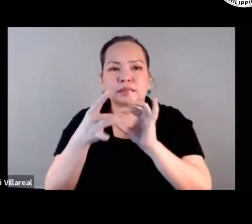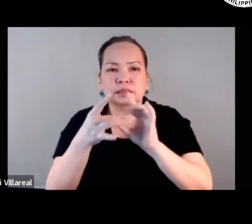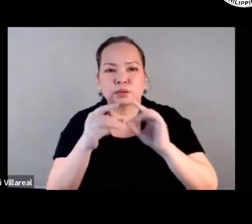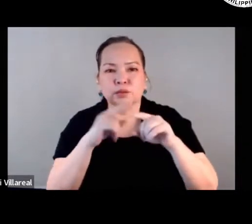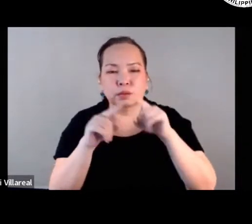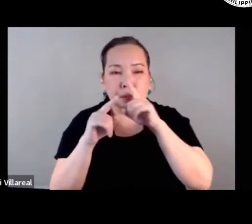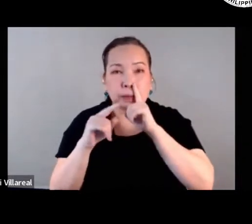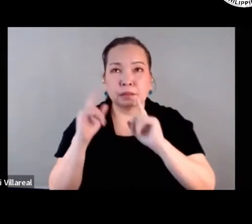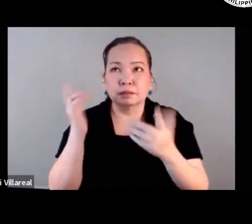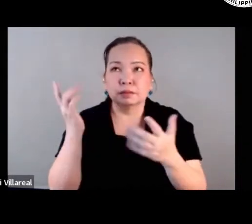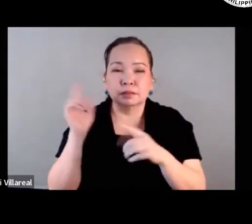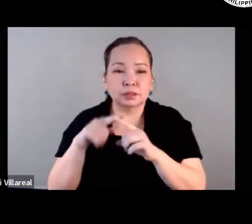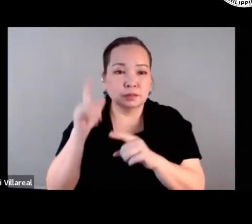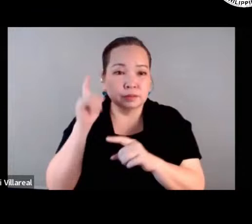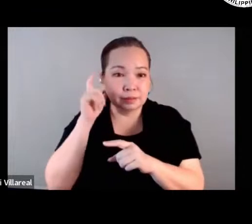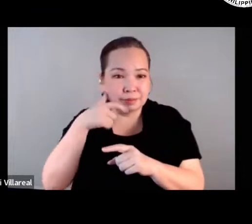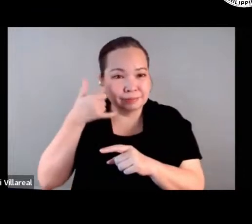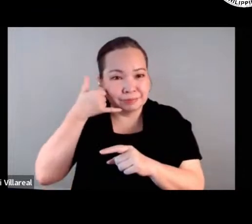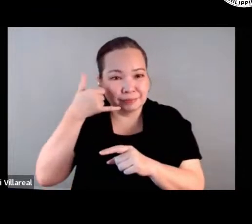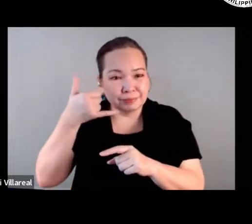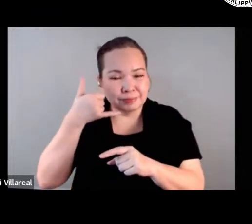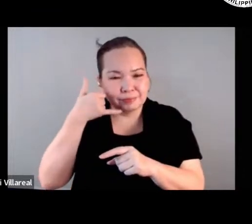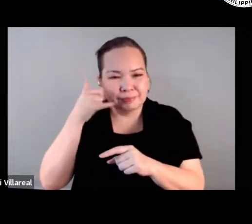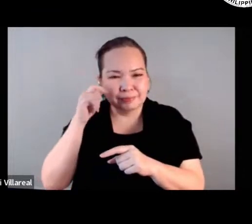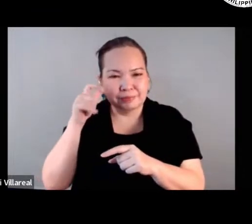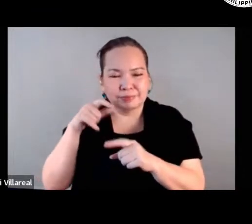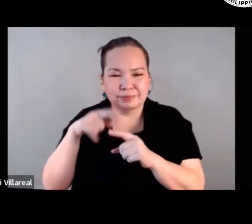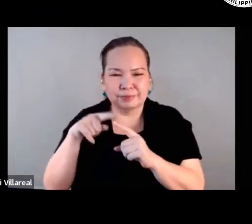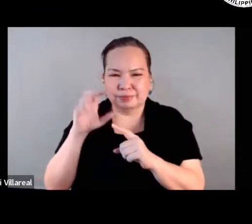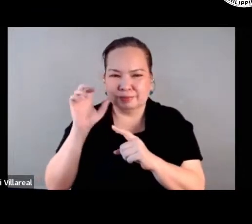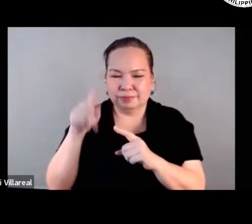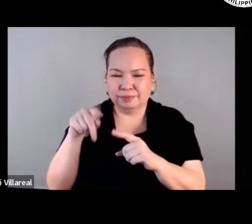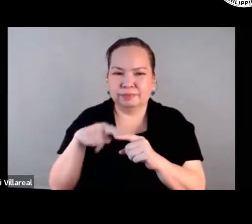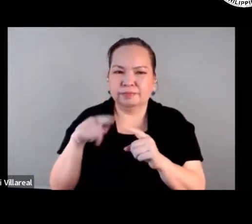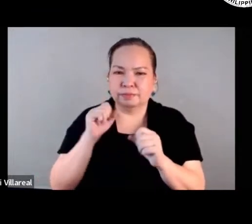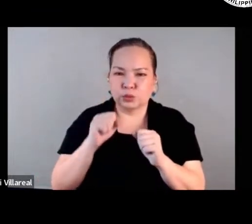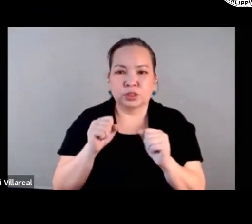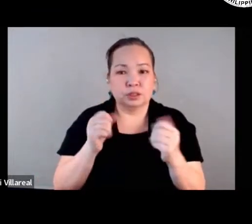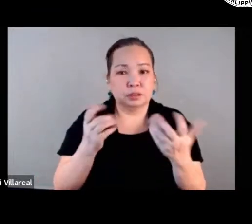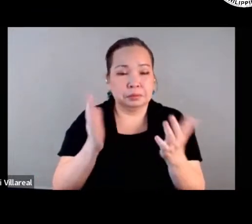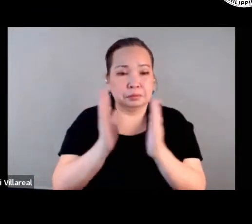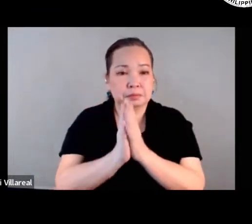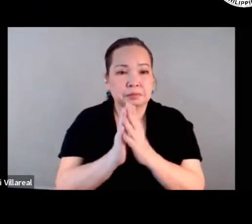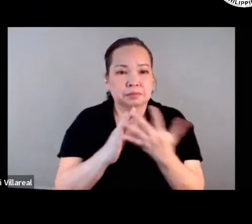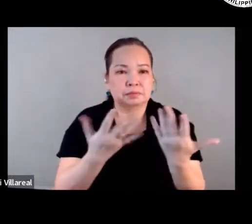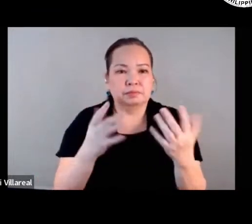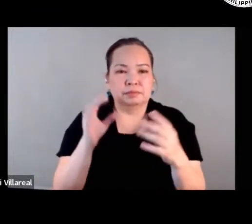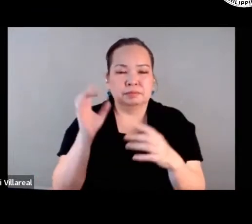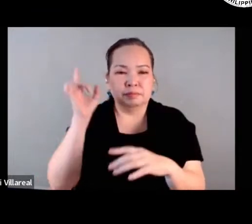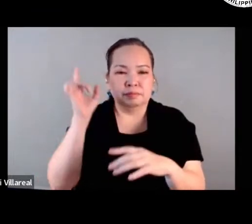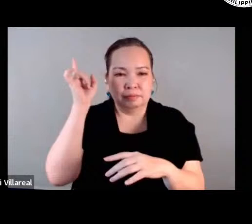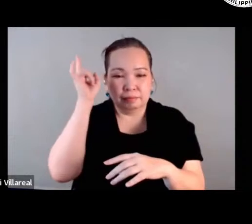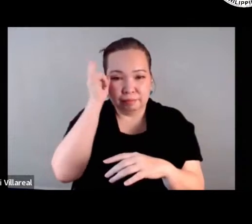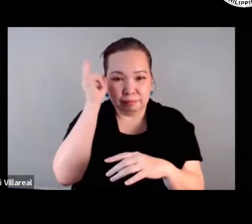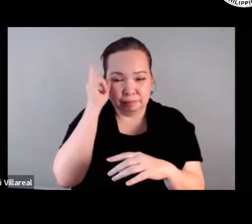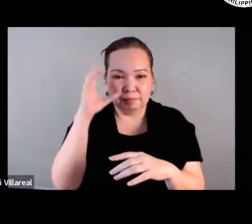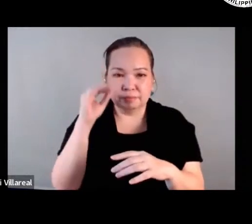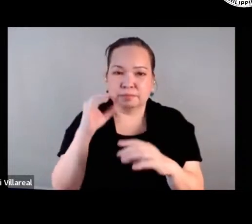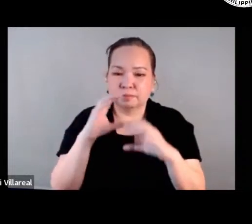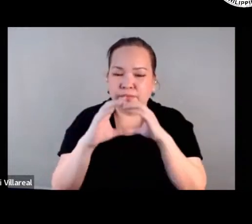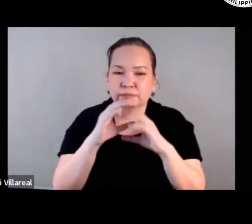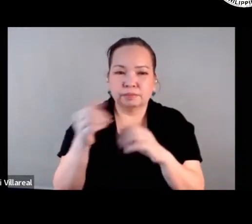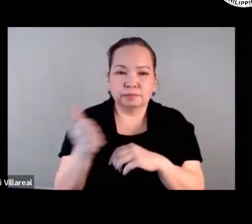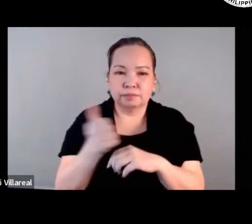telcos din po, no? And then in fact, no, sana nga po ito itawagin na communications internet and communication allowance to. Baka po kasi